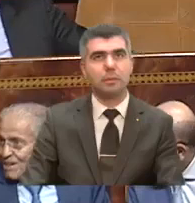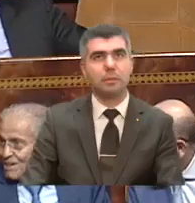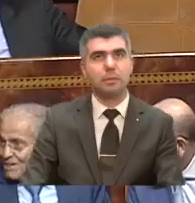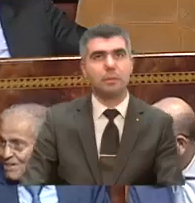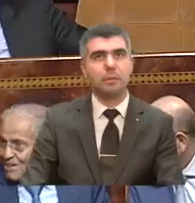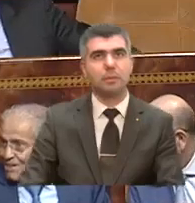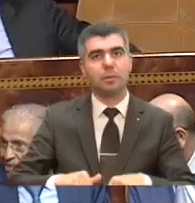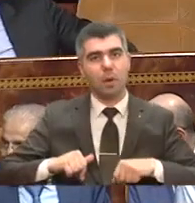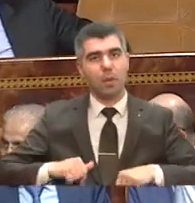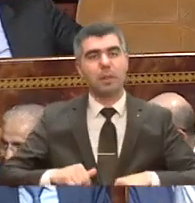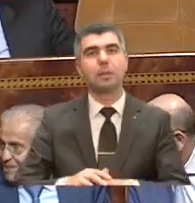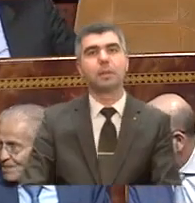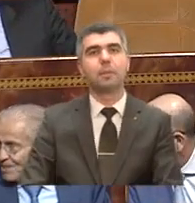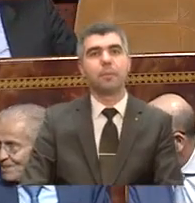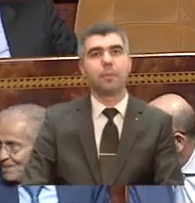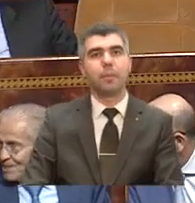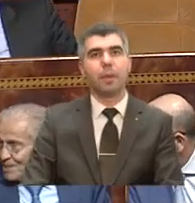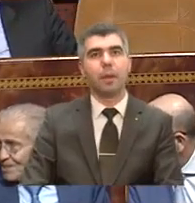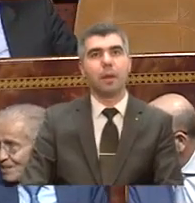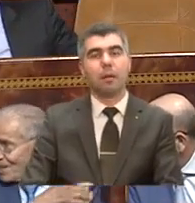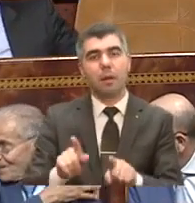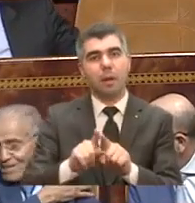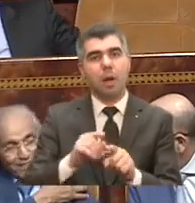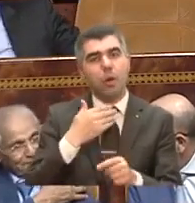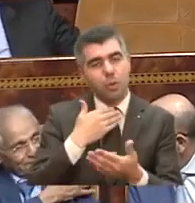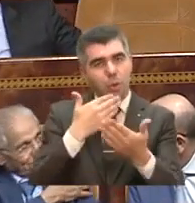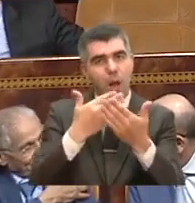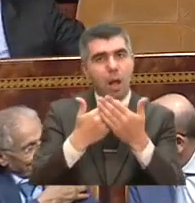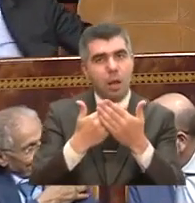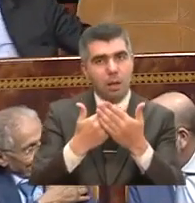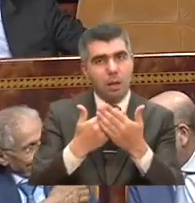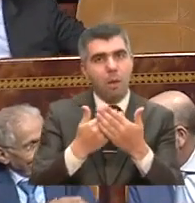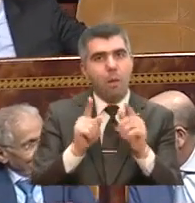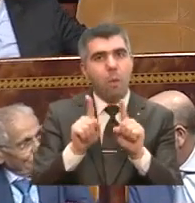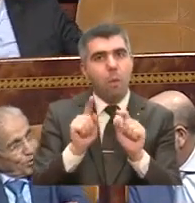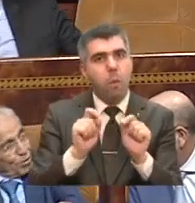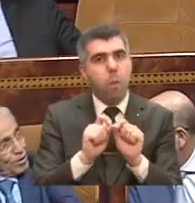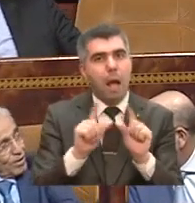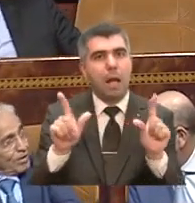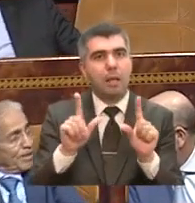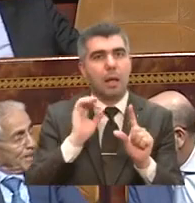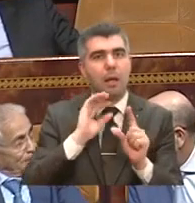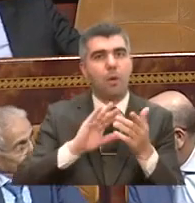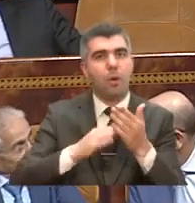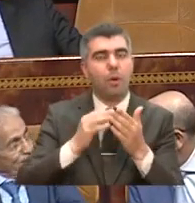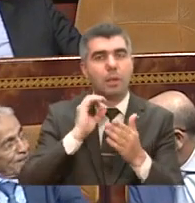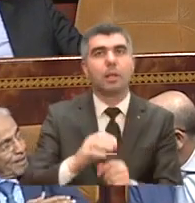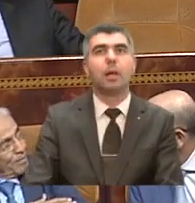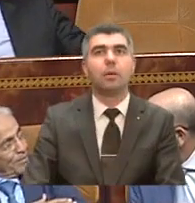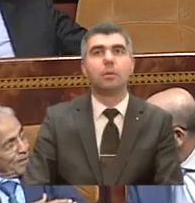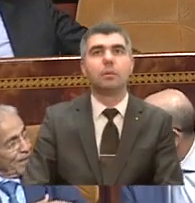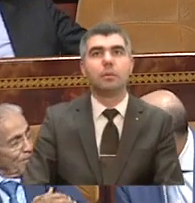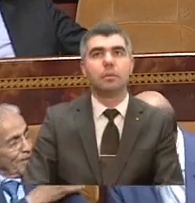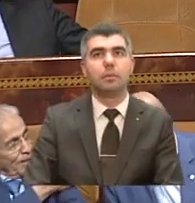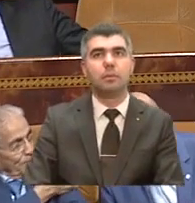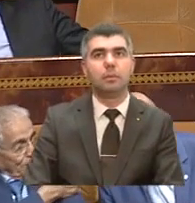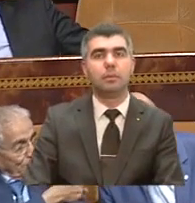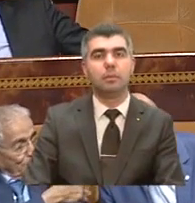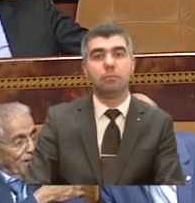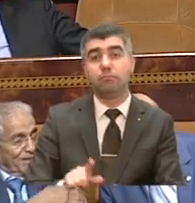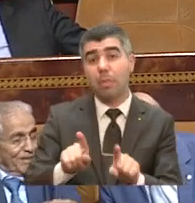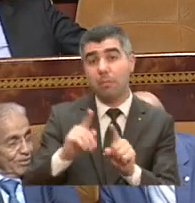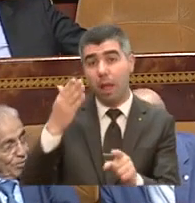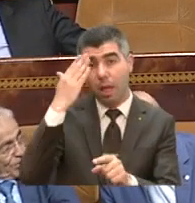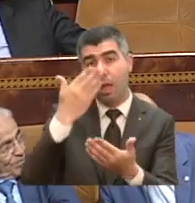سيد الوزير، على هذه الإيضاحات وهذه البيانات التي تفضلت بها، كما تعلمون